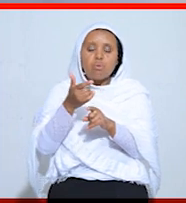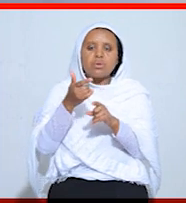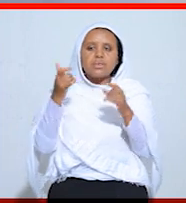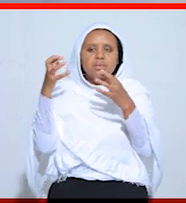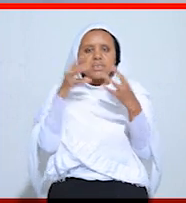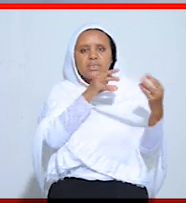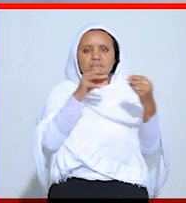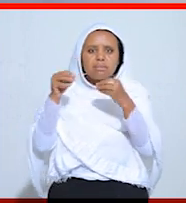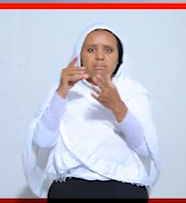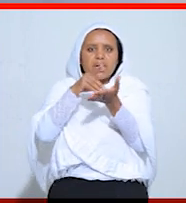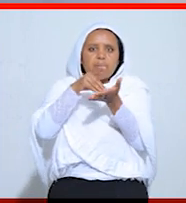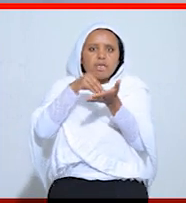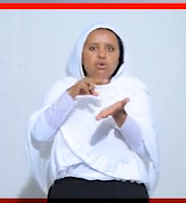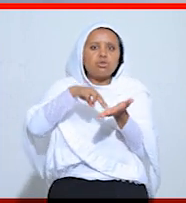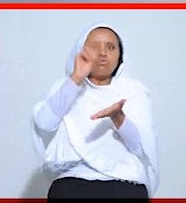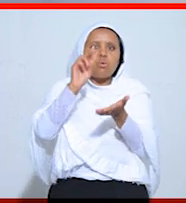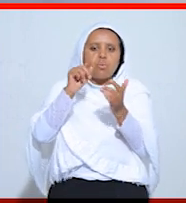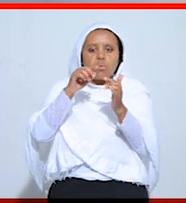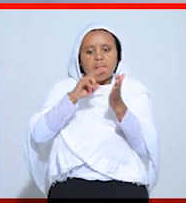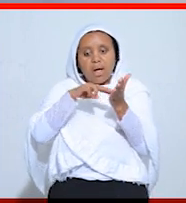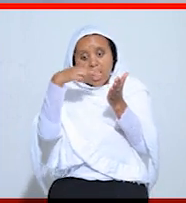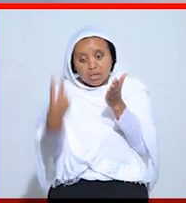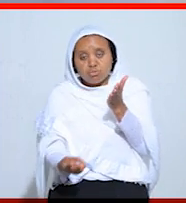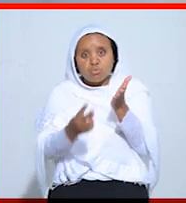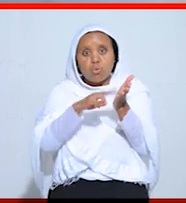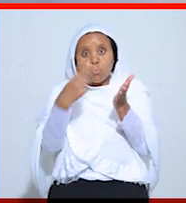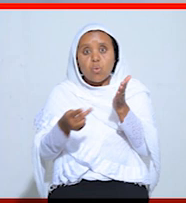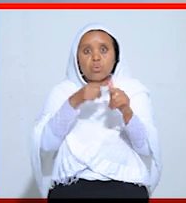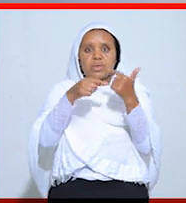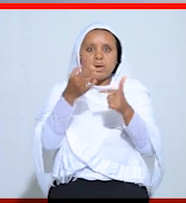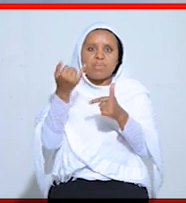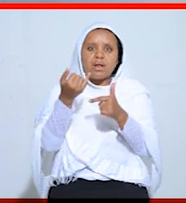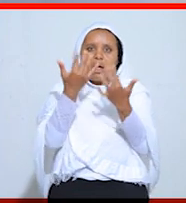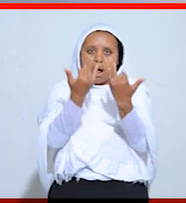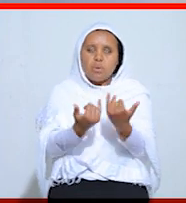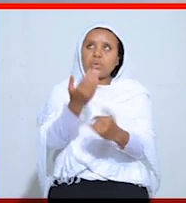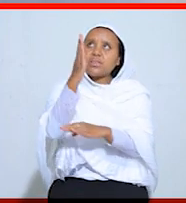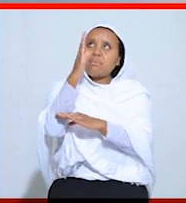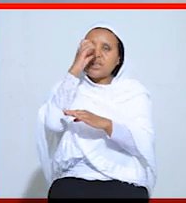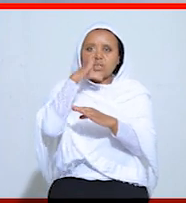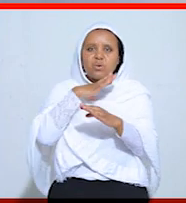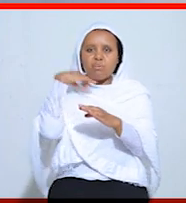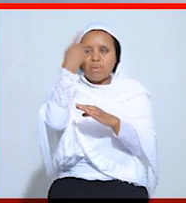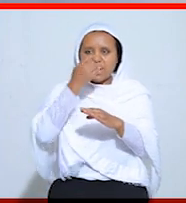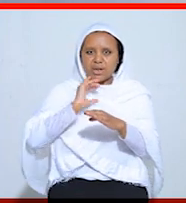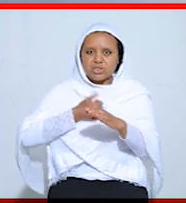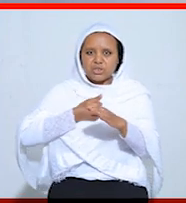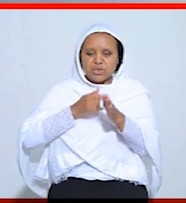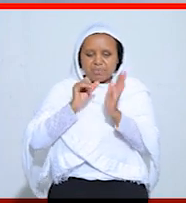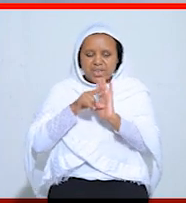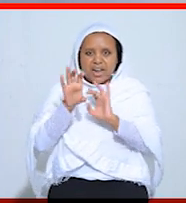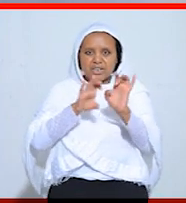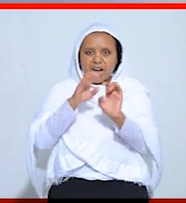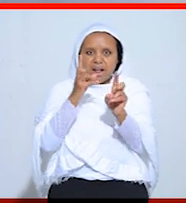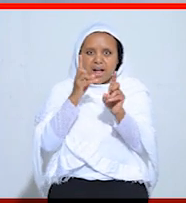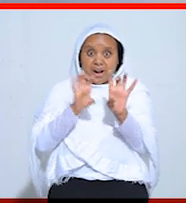ጸብ ክርክር በከተማቸው አንስቶ ወደ ታች ወደ እንጦሮጦስ ወድቆ ስለነበረ አሁን እግዚአብሔር ሰውን በመልካችን እንደ ምሳሌያችን